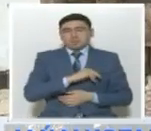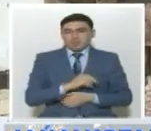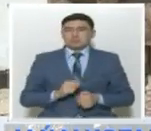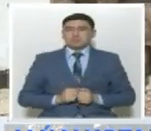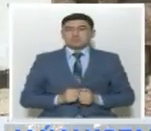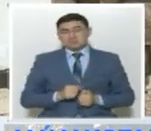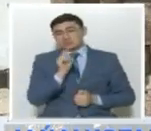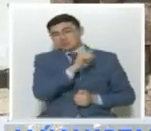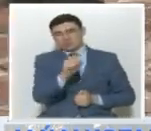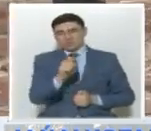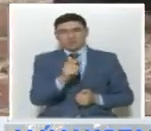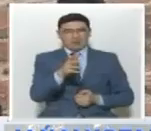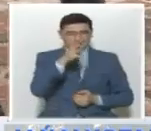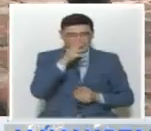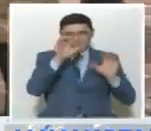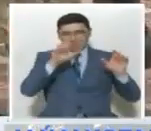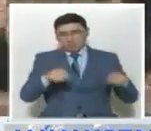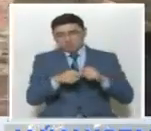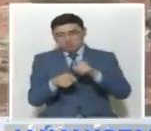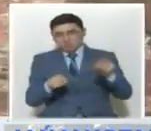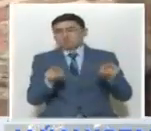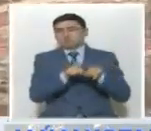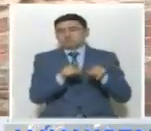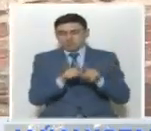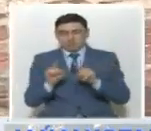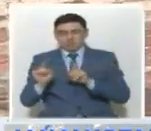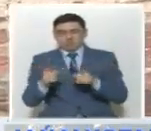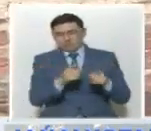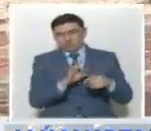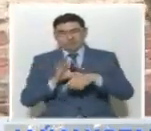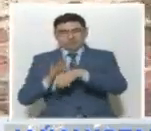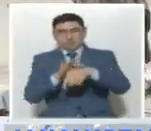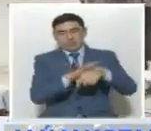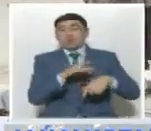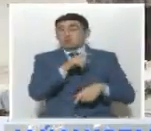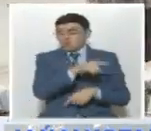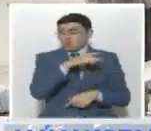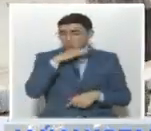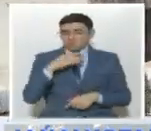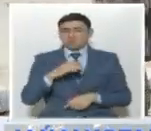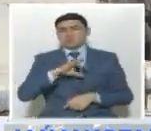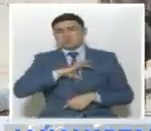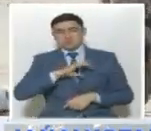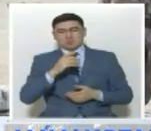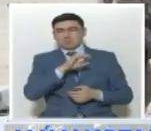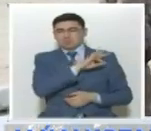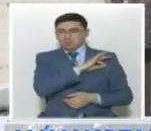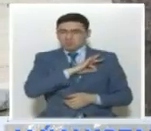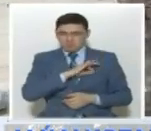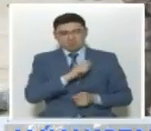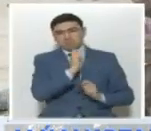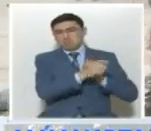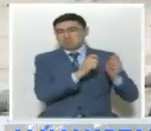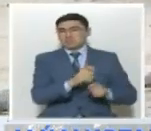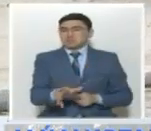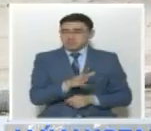күрес шараларына да белсенді араласады. Осы көмек үшін алған арнайы марапаттар мен медальдар да бар. Аралға жиі бас сұғатын әскери